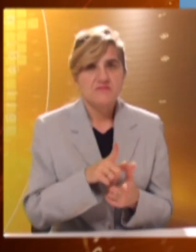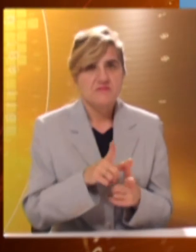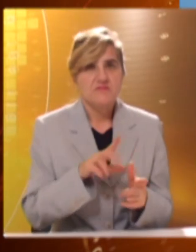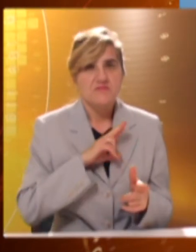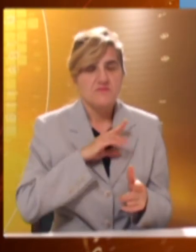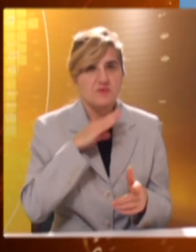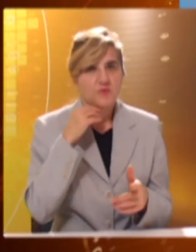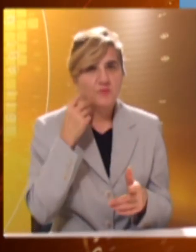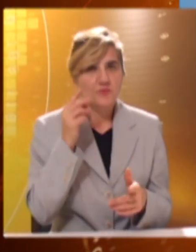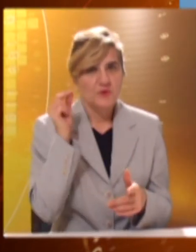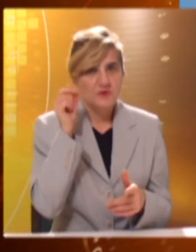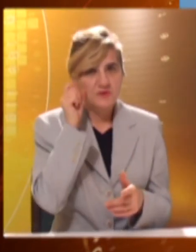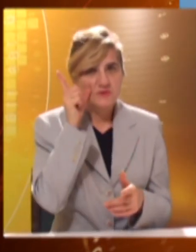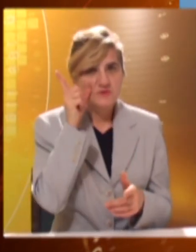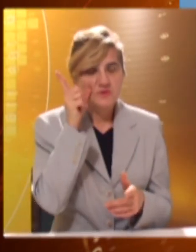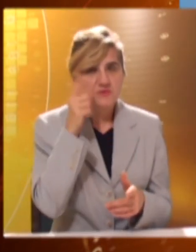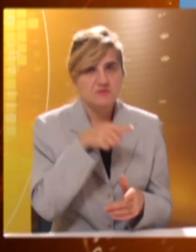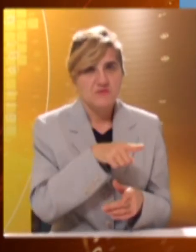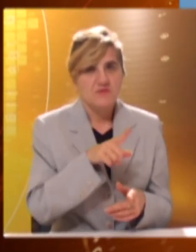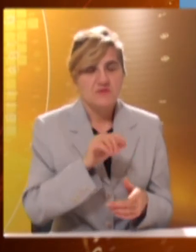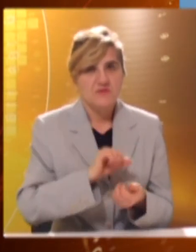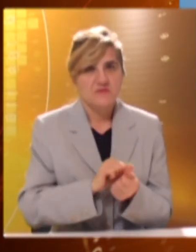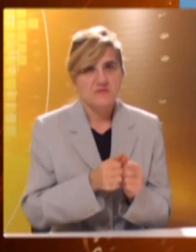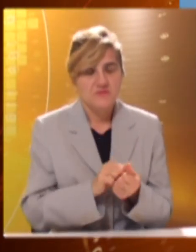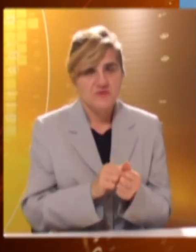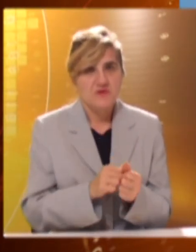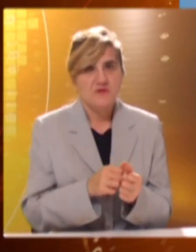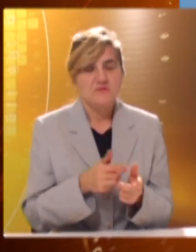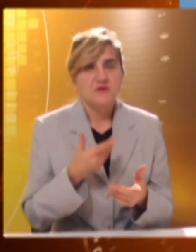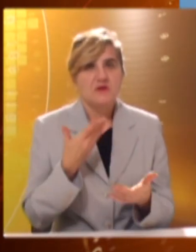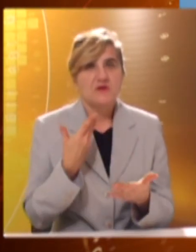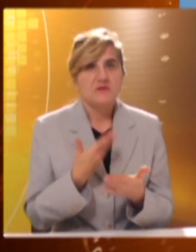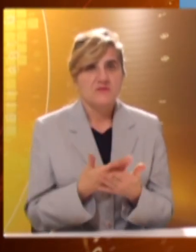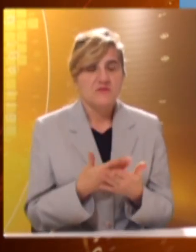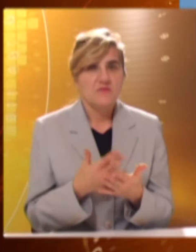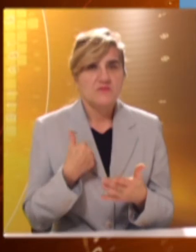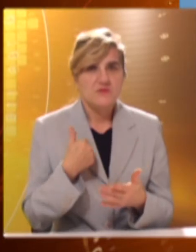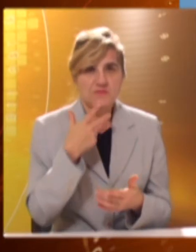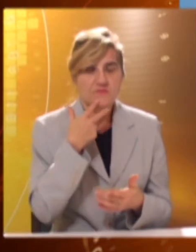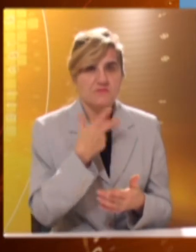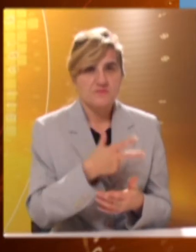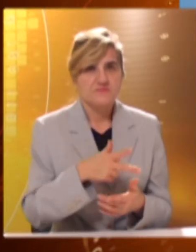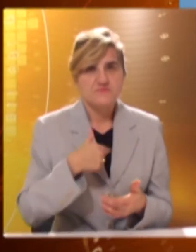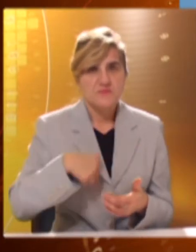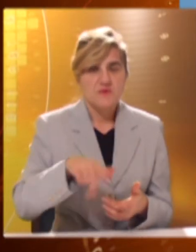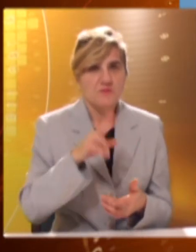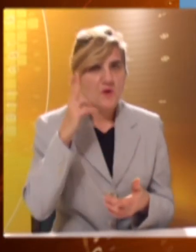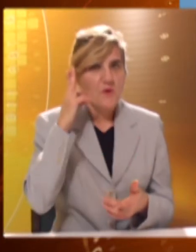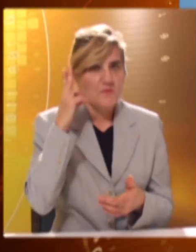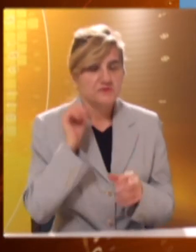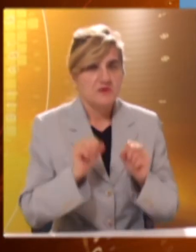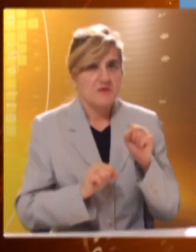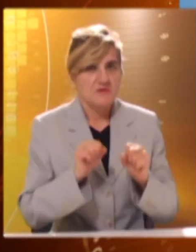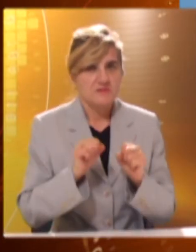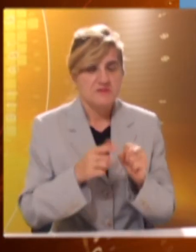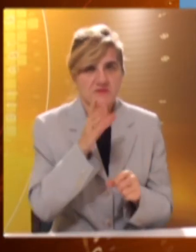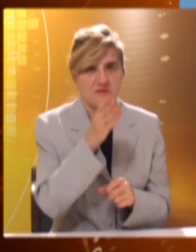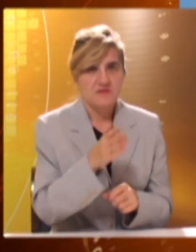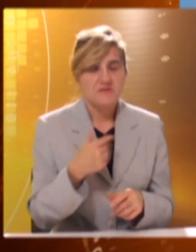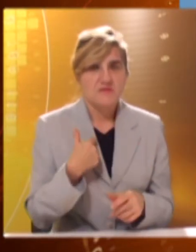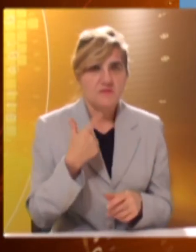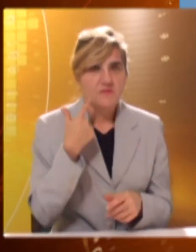vrlo iskusne igračice, ali verujem da će im biti teško što igraju protiv svoje bivše ekipe, ali mi dobro poznamo njihovu igru, tako da